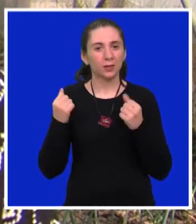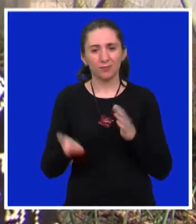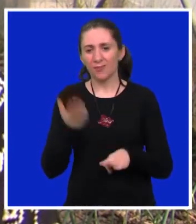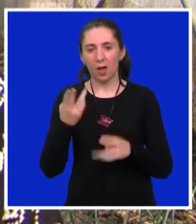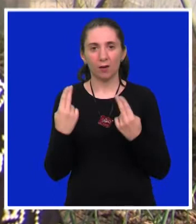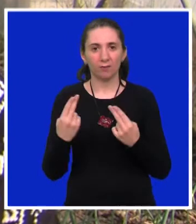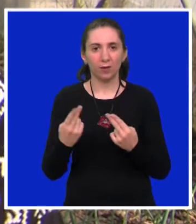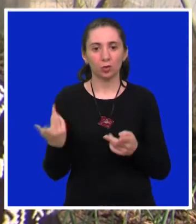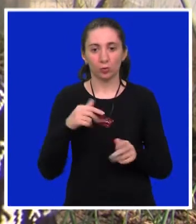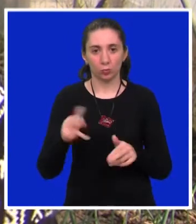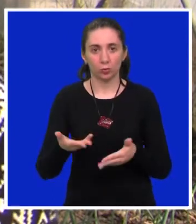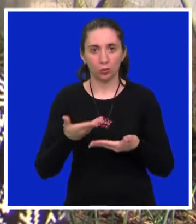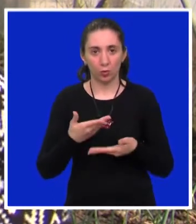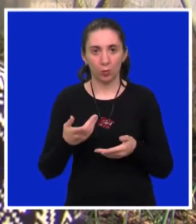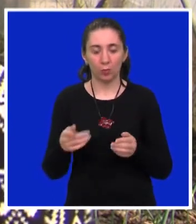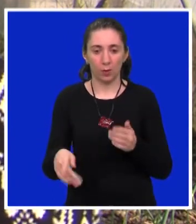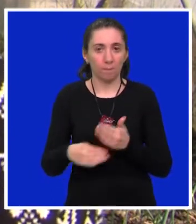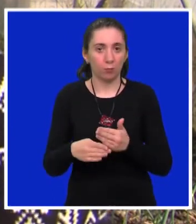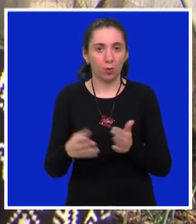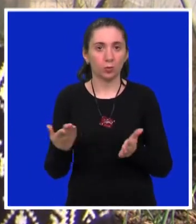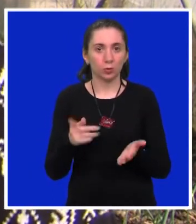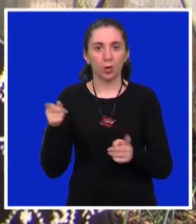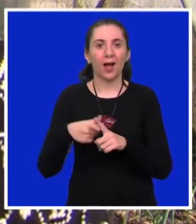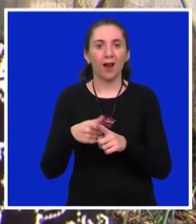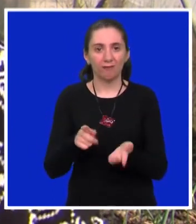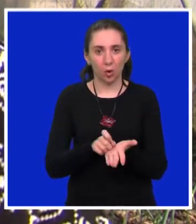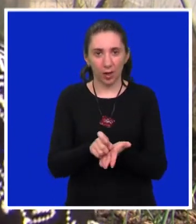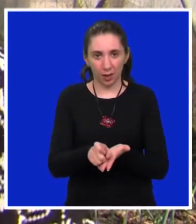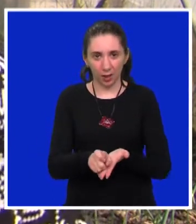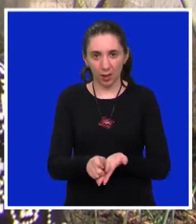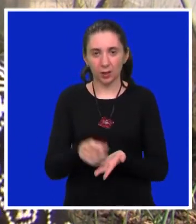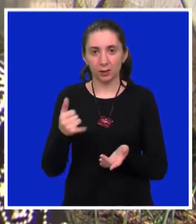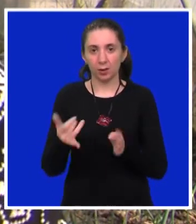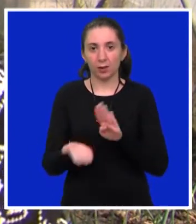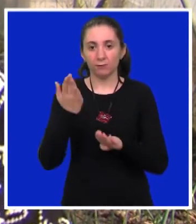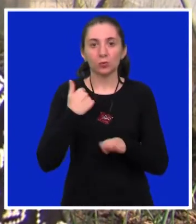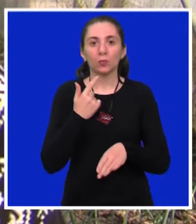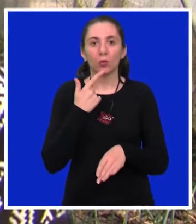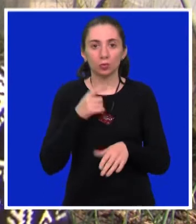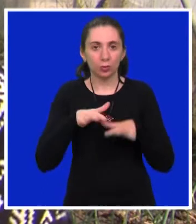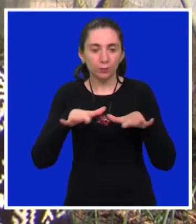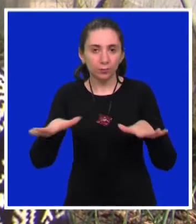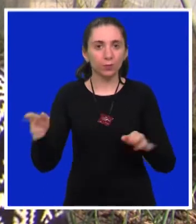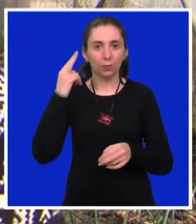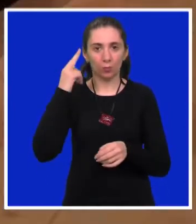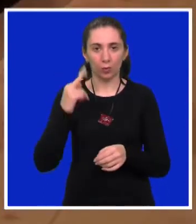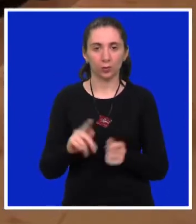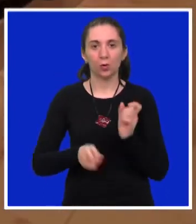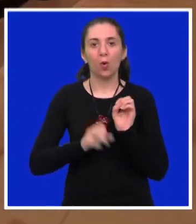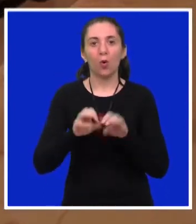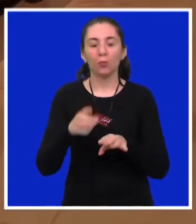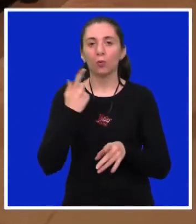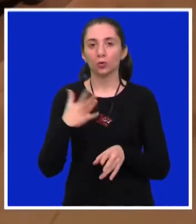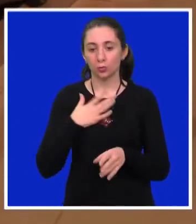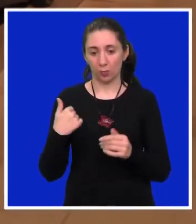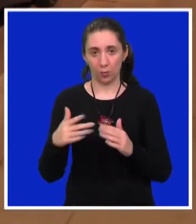koji je najkvalitetniji mogući koji možemo dobiti upravo pomoću kalifornijskih glista. I to je ono što trenutno najviše pokušavamo popularizirati.